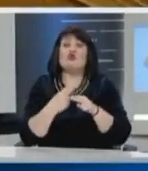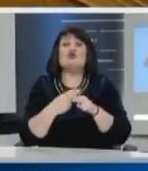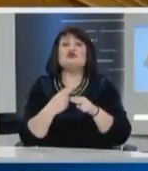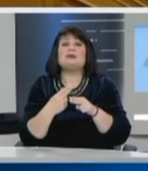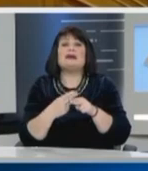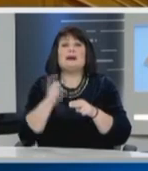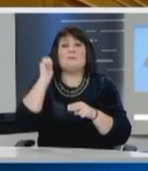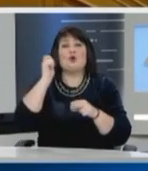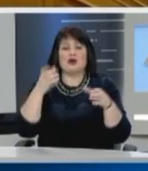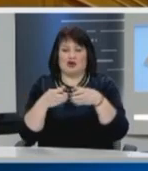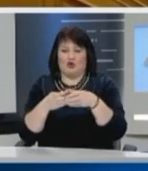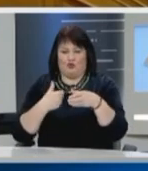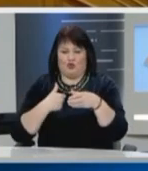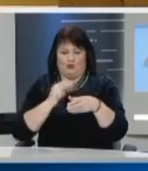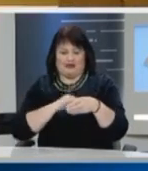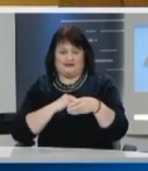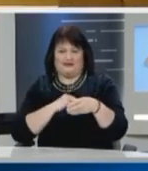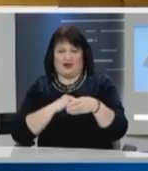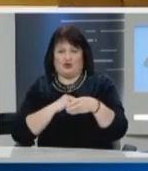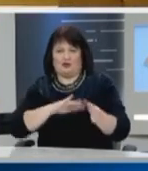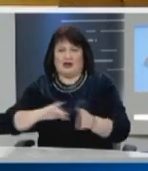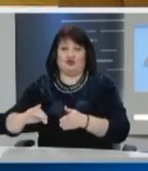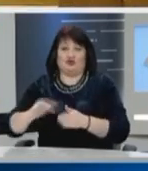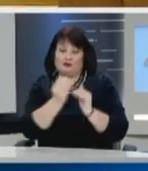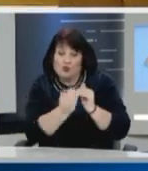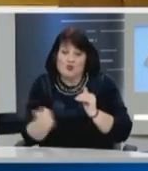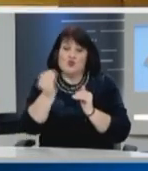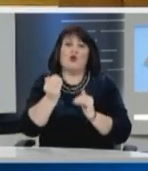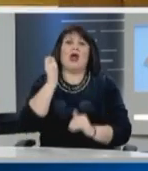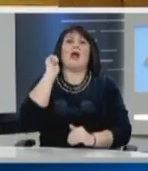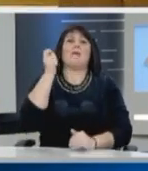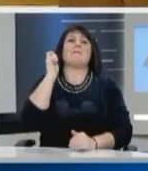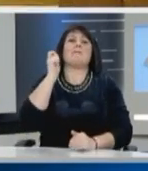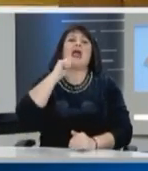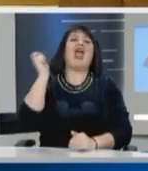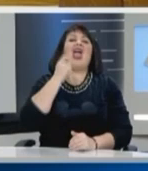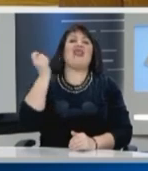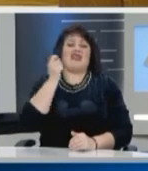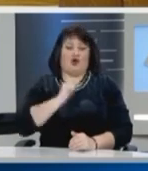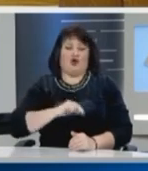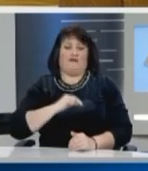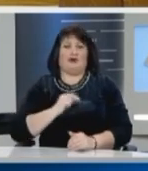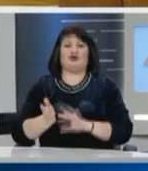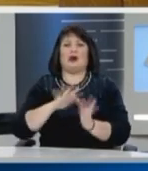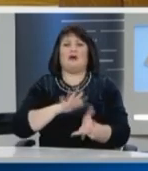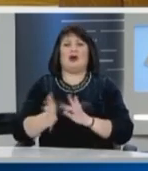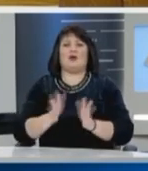από το κομματικό συμφέρον το εθνικό όφελος. Όχι να αλλάζεις